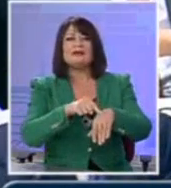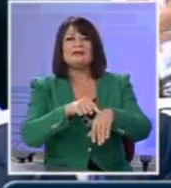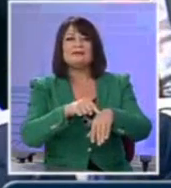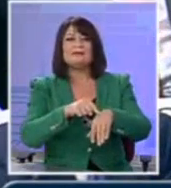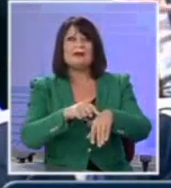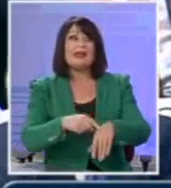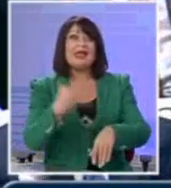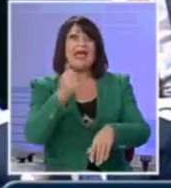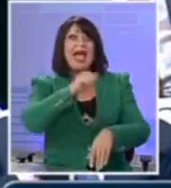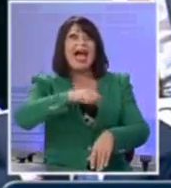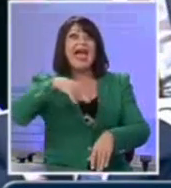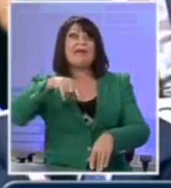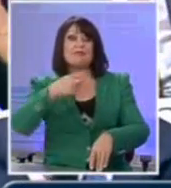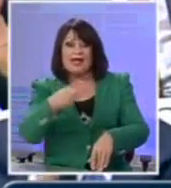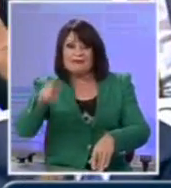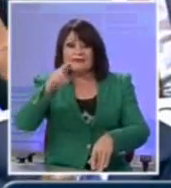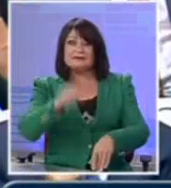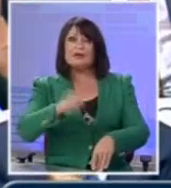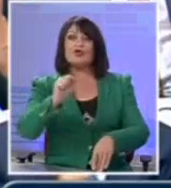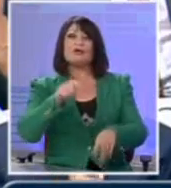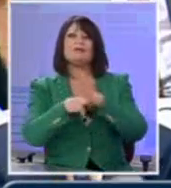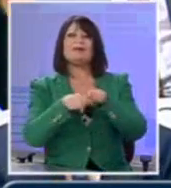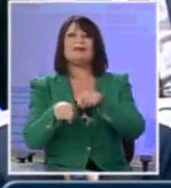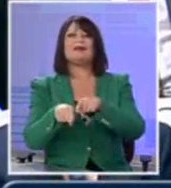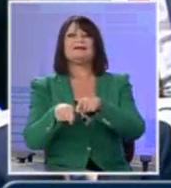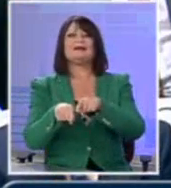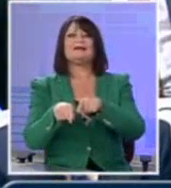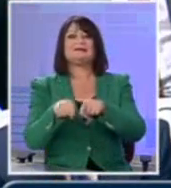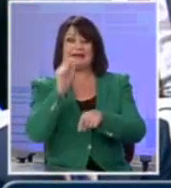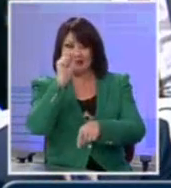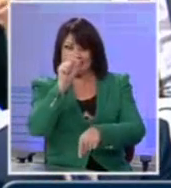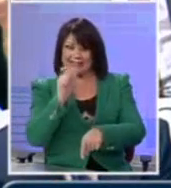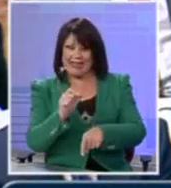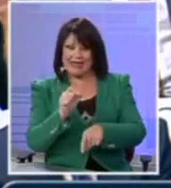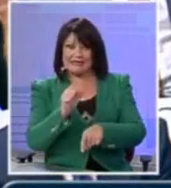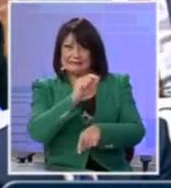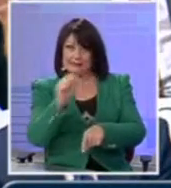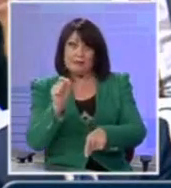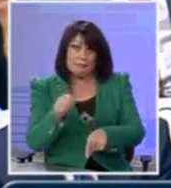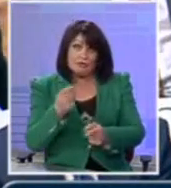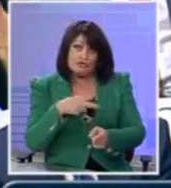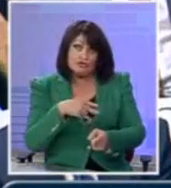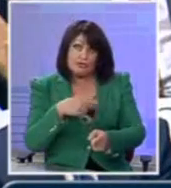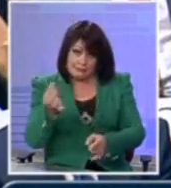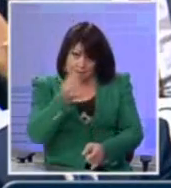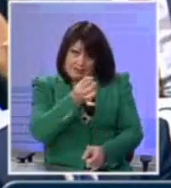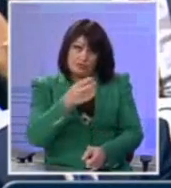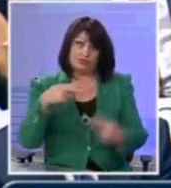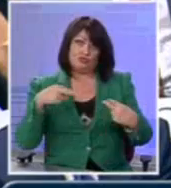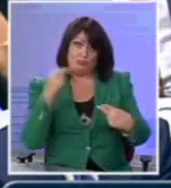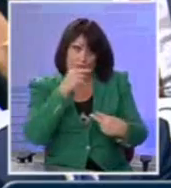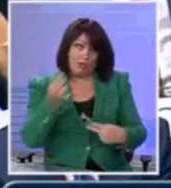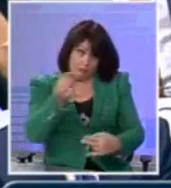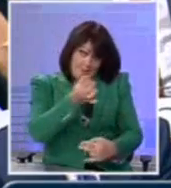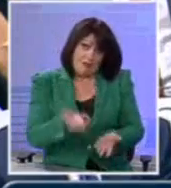υπάρχει αύξηση ΑΕΠ ή όχι. Γιατί είναι ο διαιρέτης, αν θυμάστε καλά. Έτσι δεν είναι. Πάστε το στον Πρωθυπουργό.